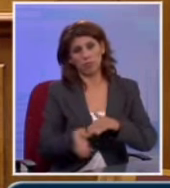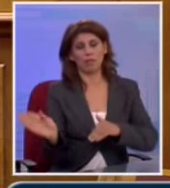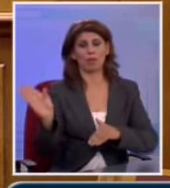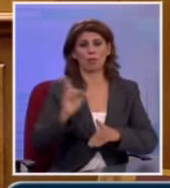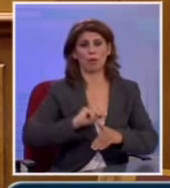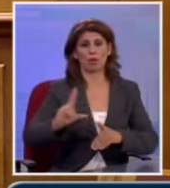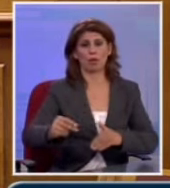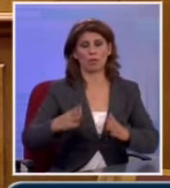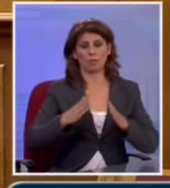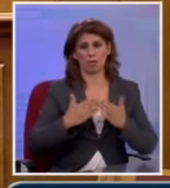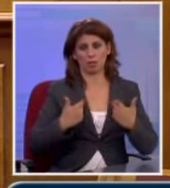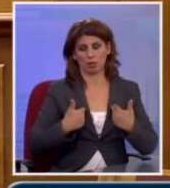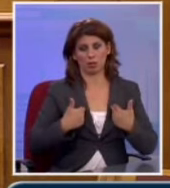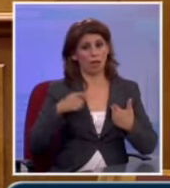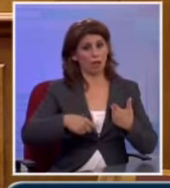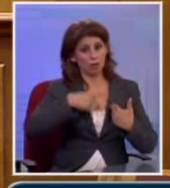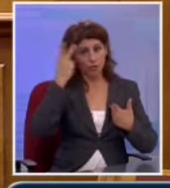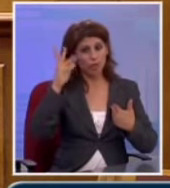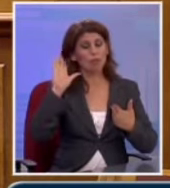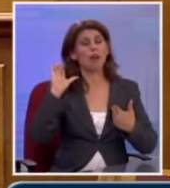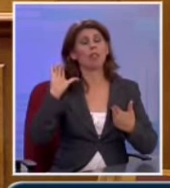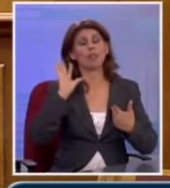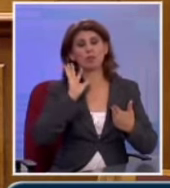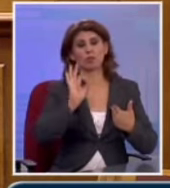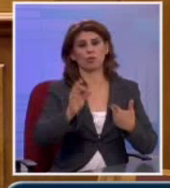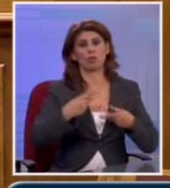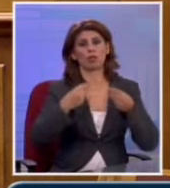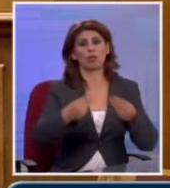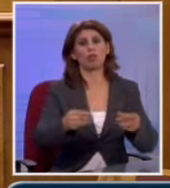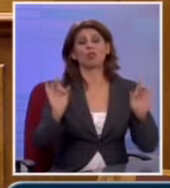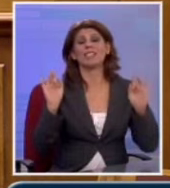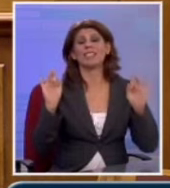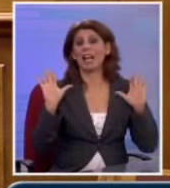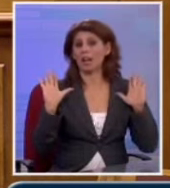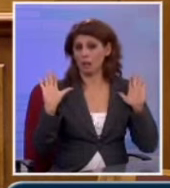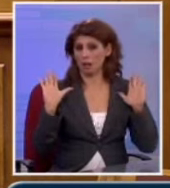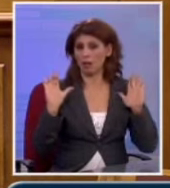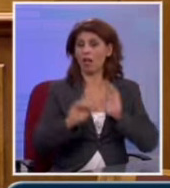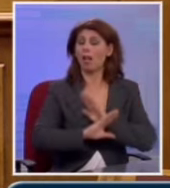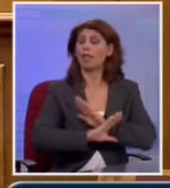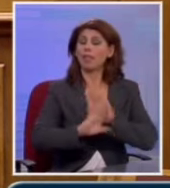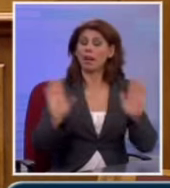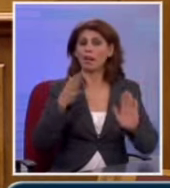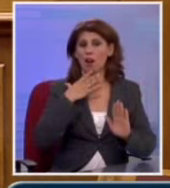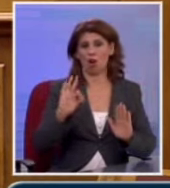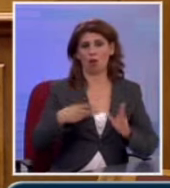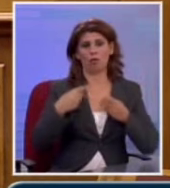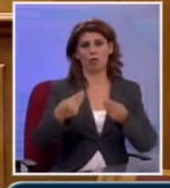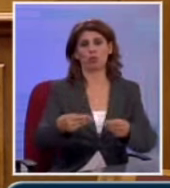σπίτι. Αυτό το δικαίωμα δεν σκοπεύουμε να το παραχωρήσουμε σε κανέναν και για κανένα λόγο.